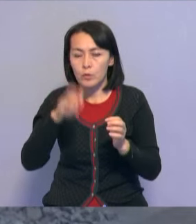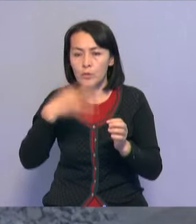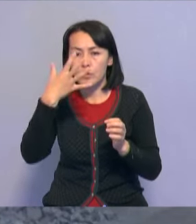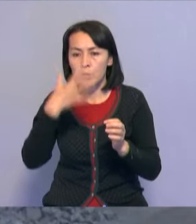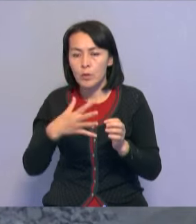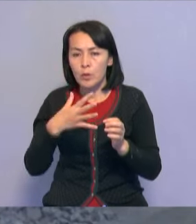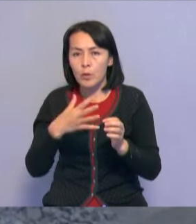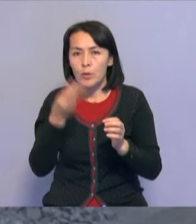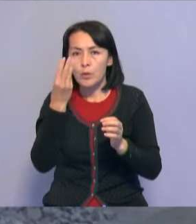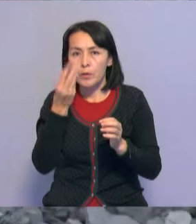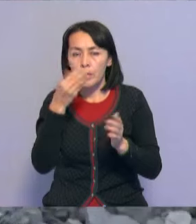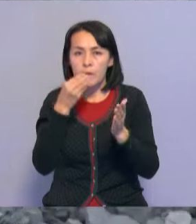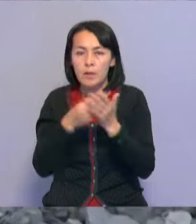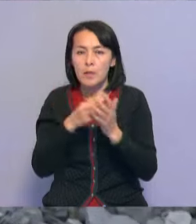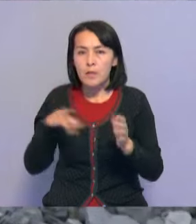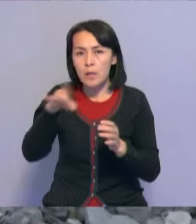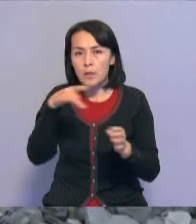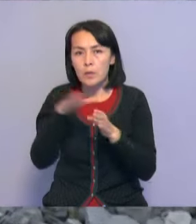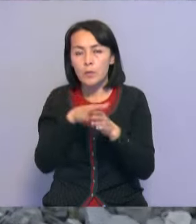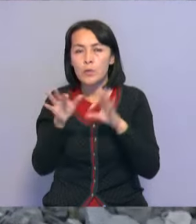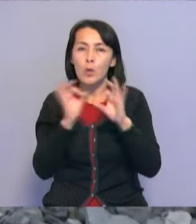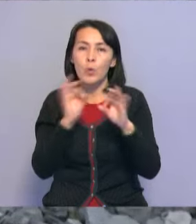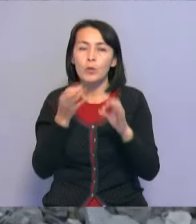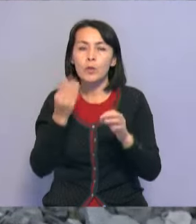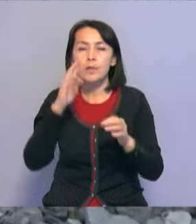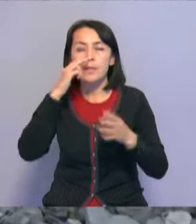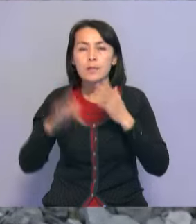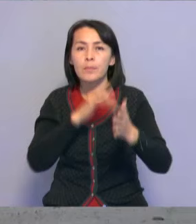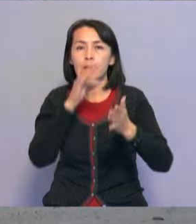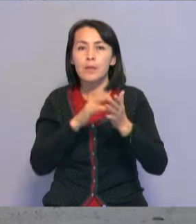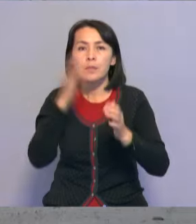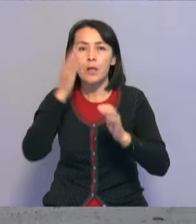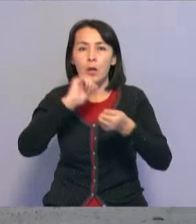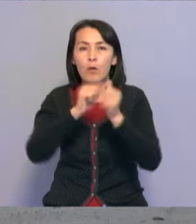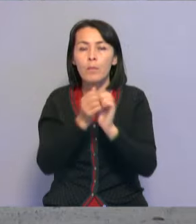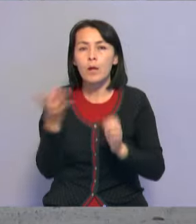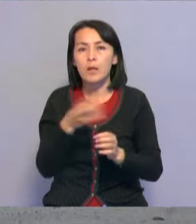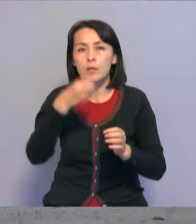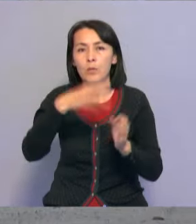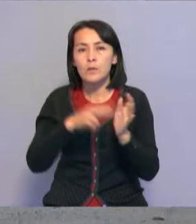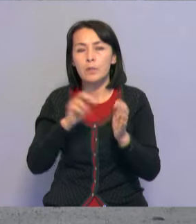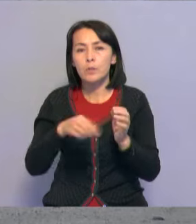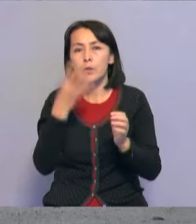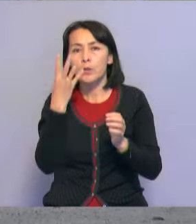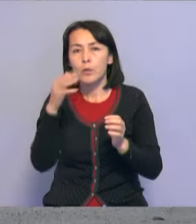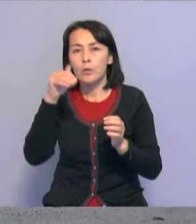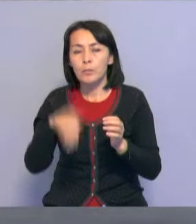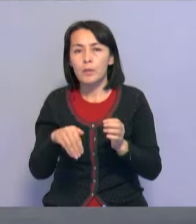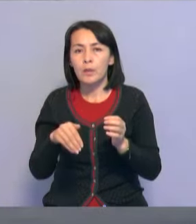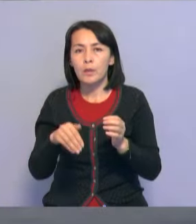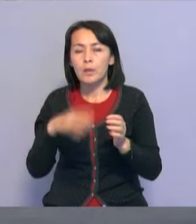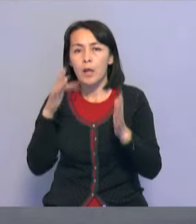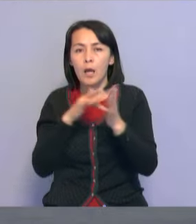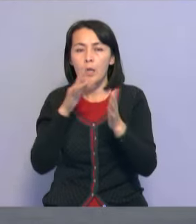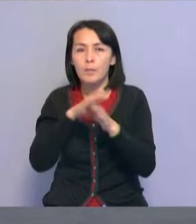19350-19650 теңге аралығында. Бұл республика бойынша орташа сомма. Шымкент қаласының көмірге қажеттілігі 38,4 мың тонна.